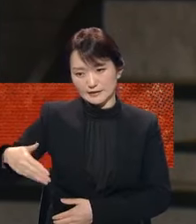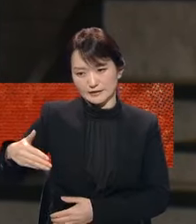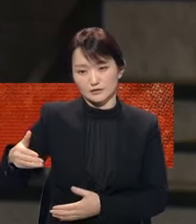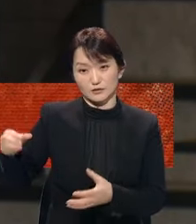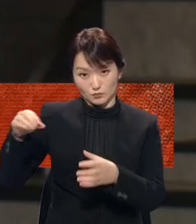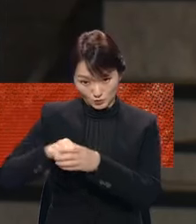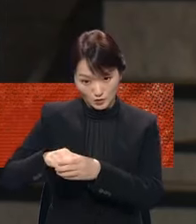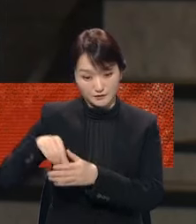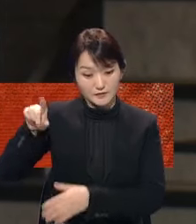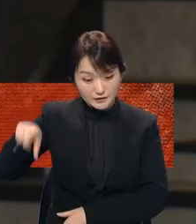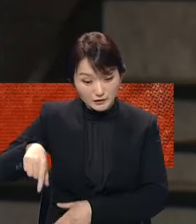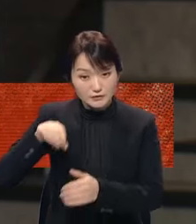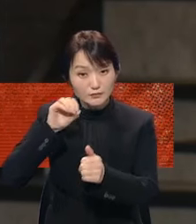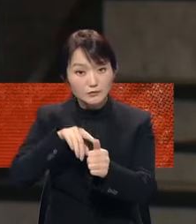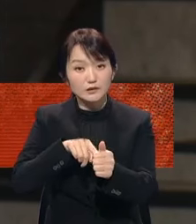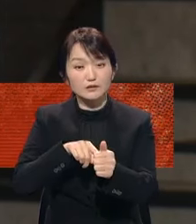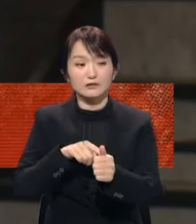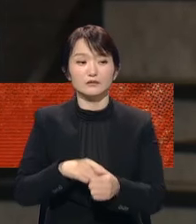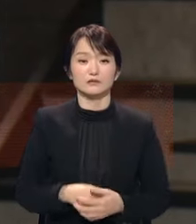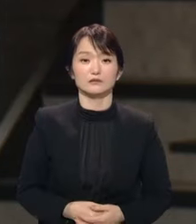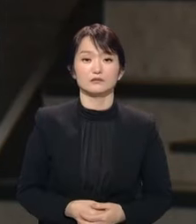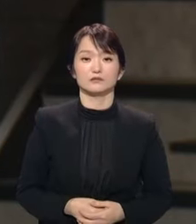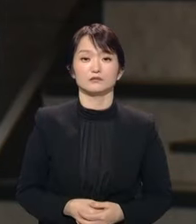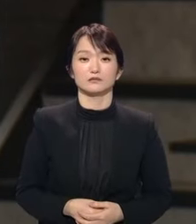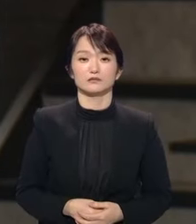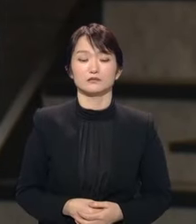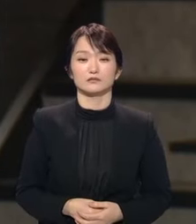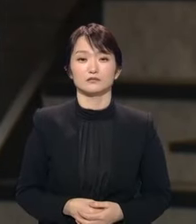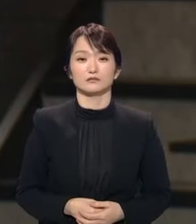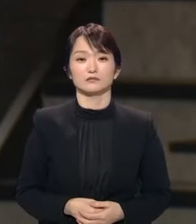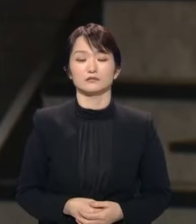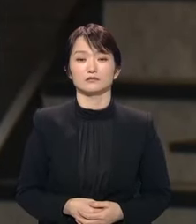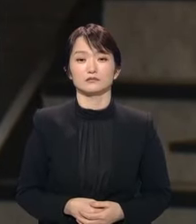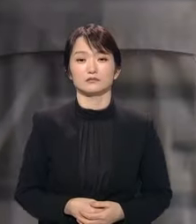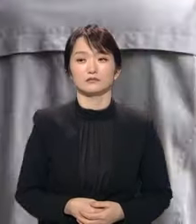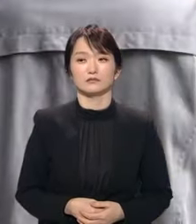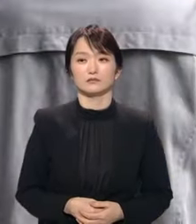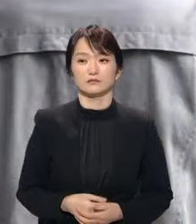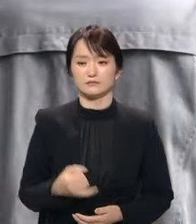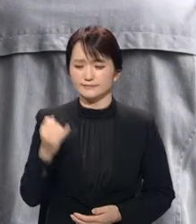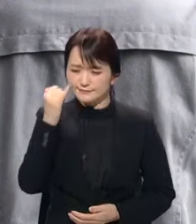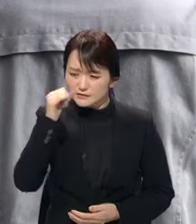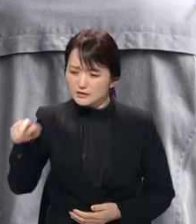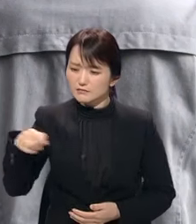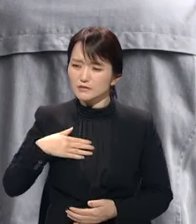계산을 하겠다라고 얘기를 했던 것 같은데 예. 그때 나온 게 이 아줌마가